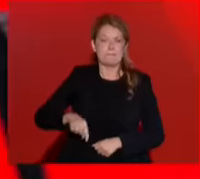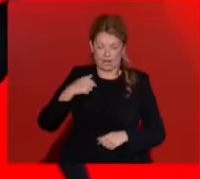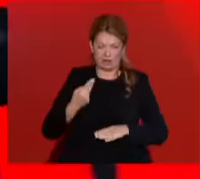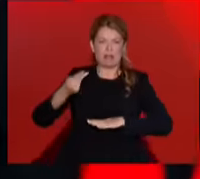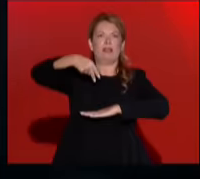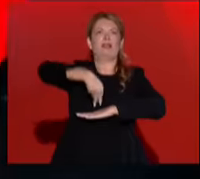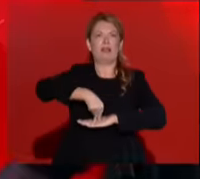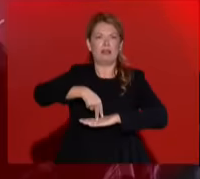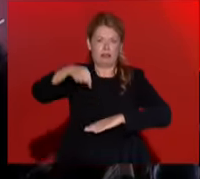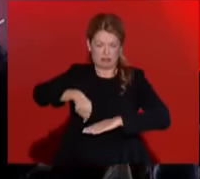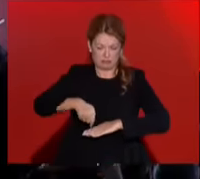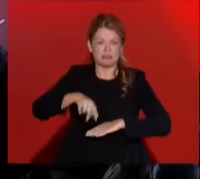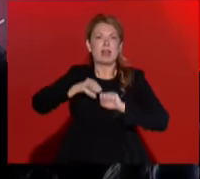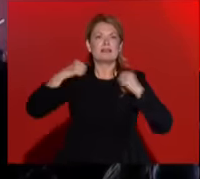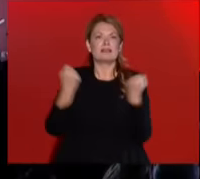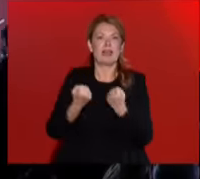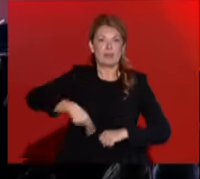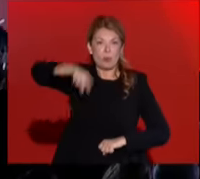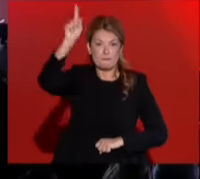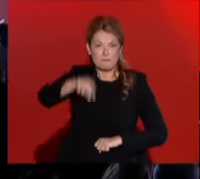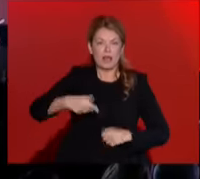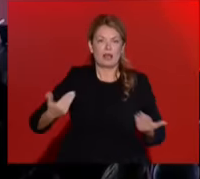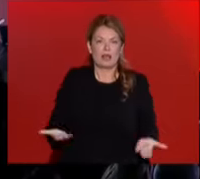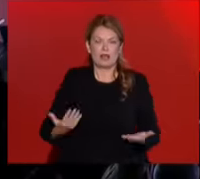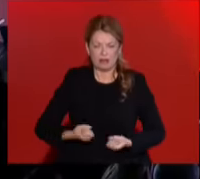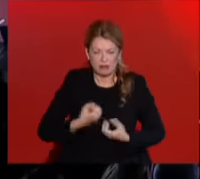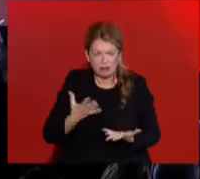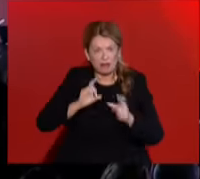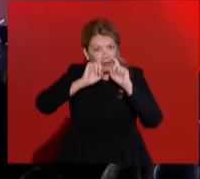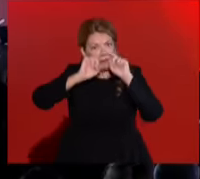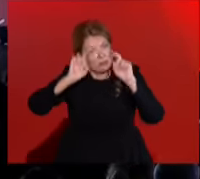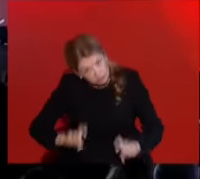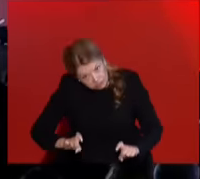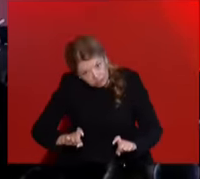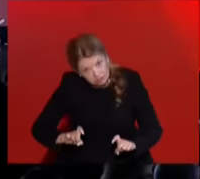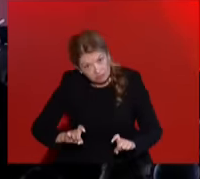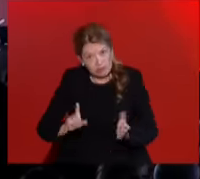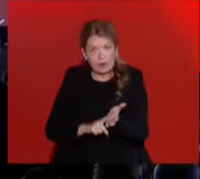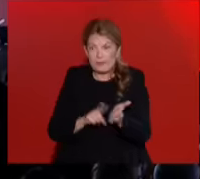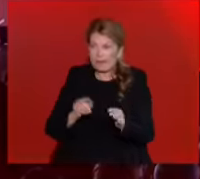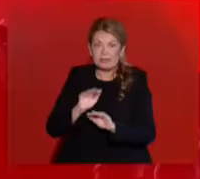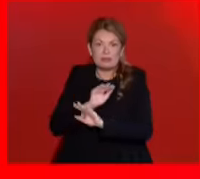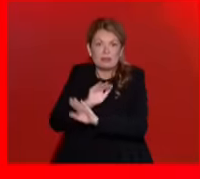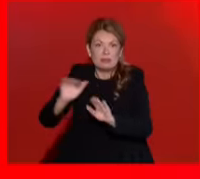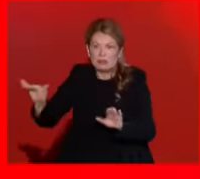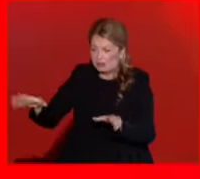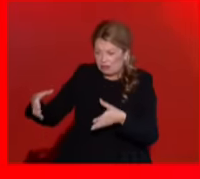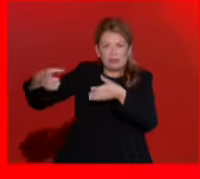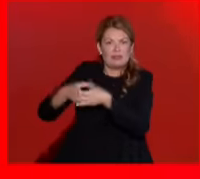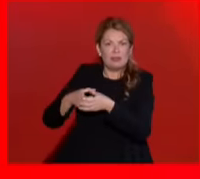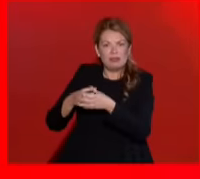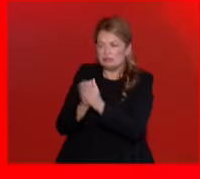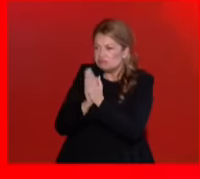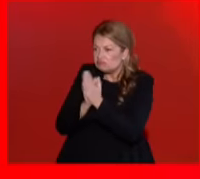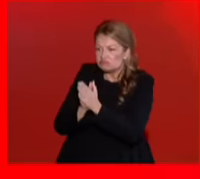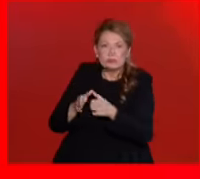ενός συνεδρίου και θα αναγκαστώ να καλέσω το σώμα να προστατέψει